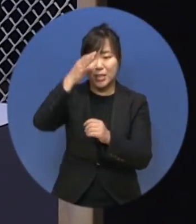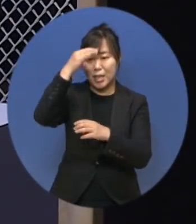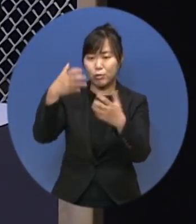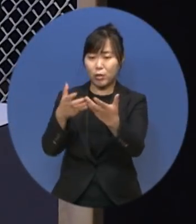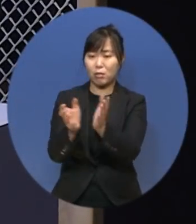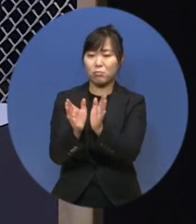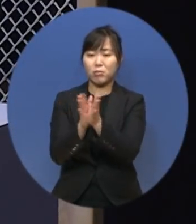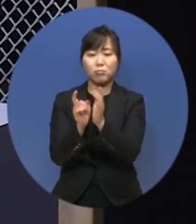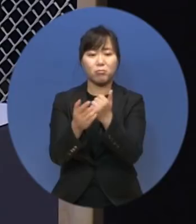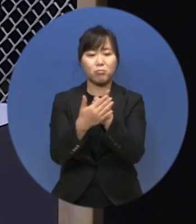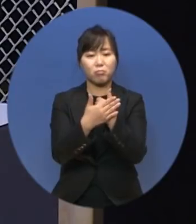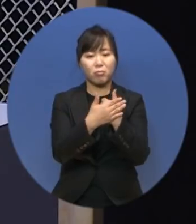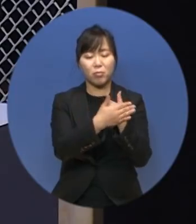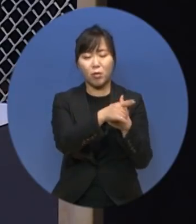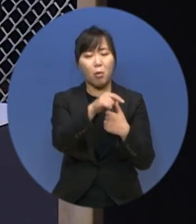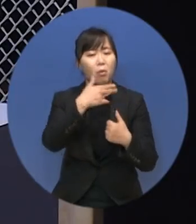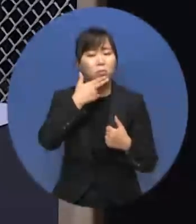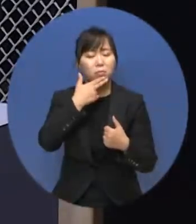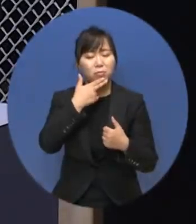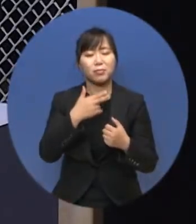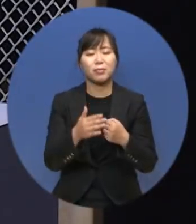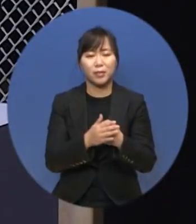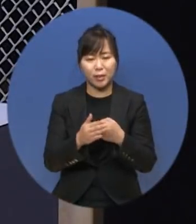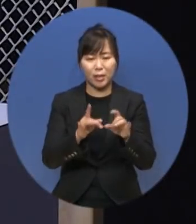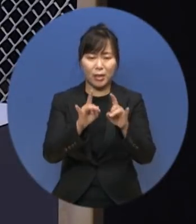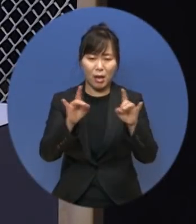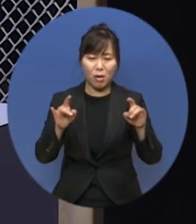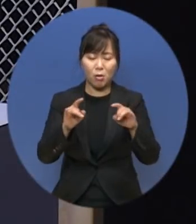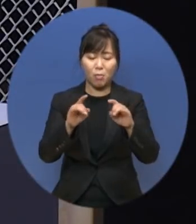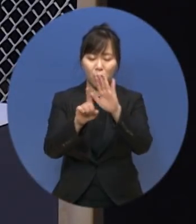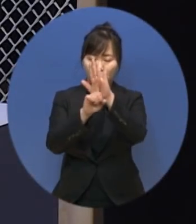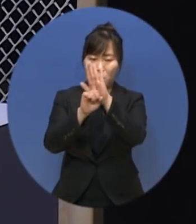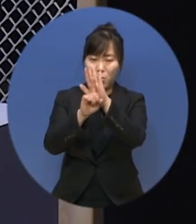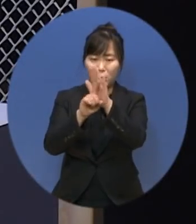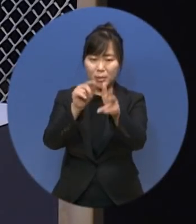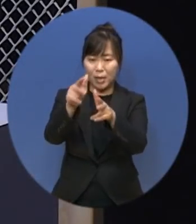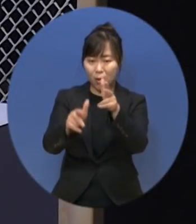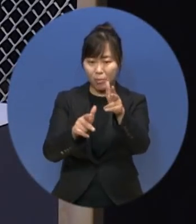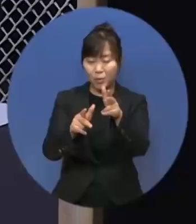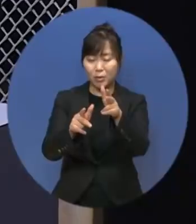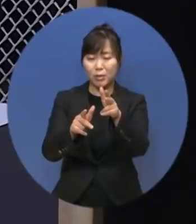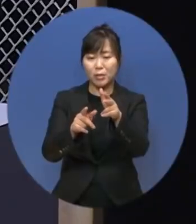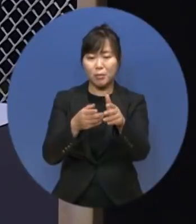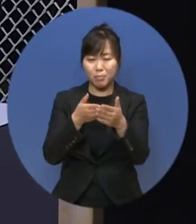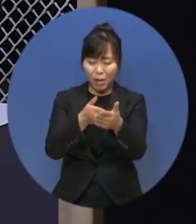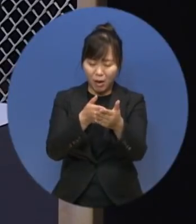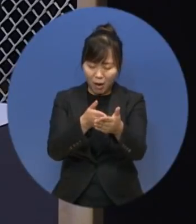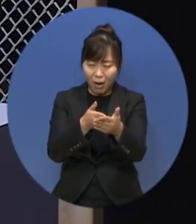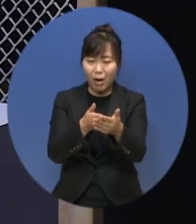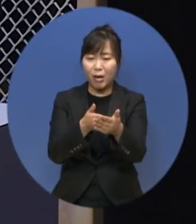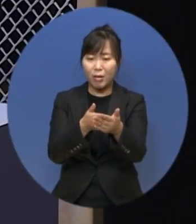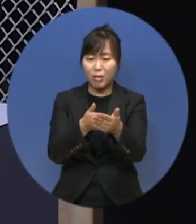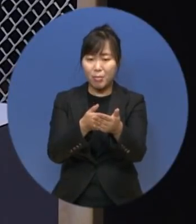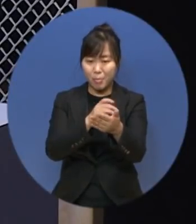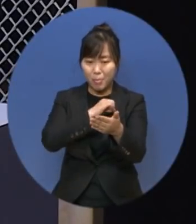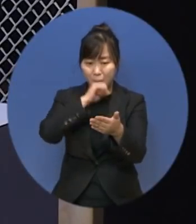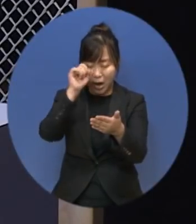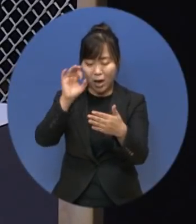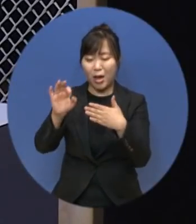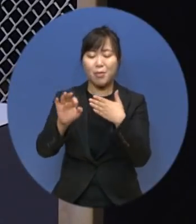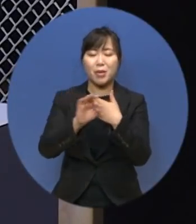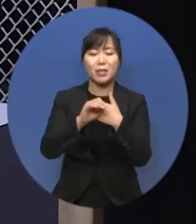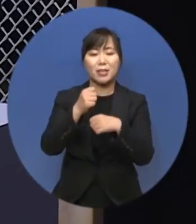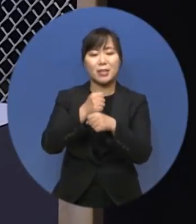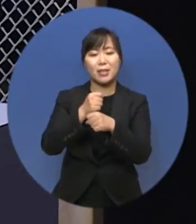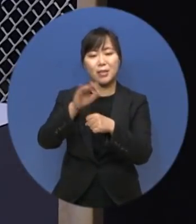직접 지원을 받을 수 없기 때문에 각종 공모 사업에 지원서를 내고 거기서 이제